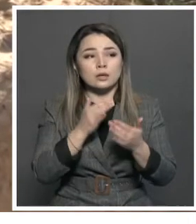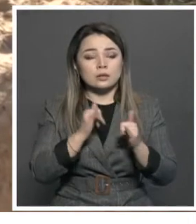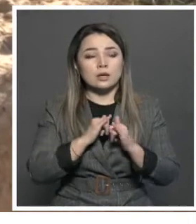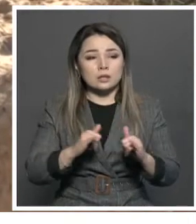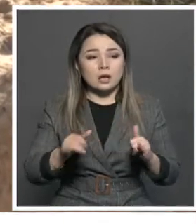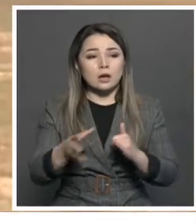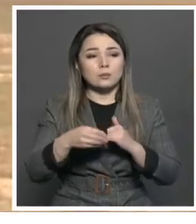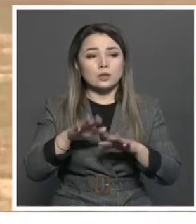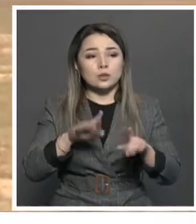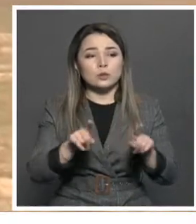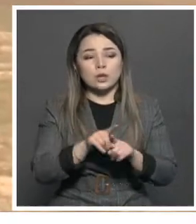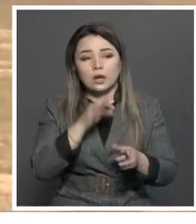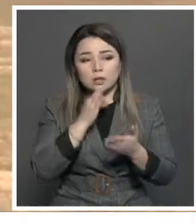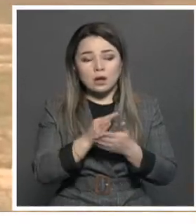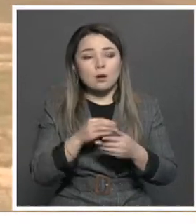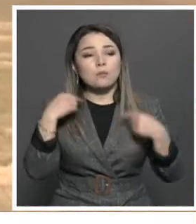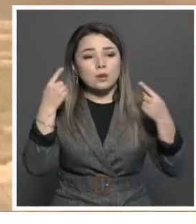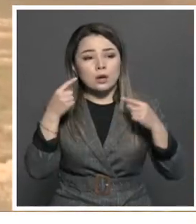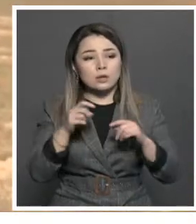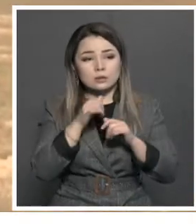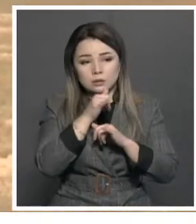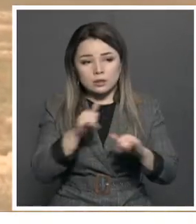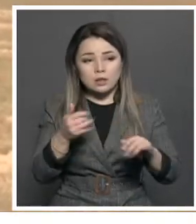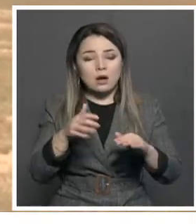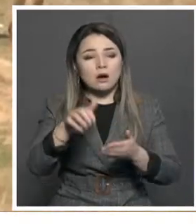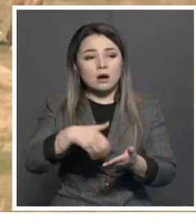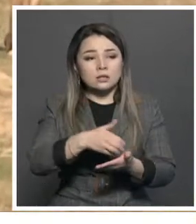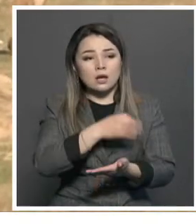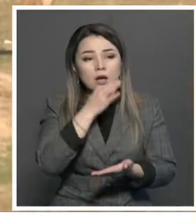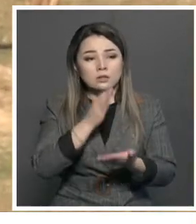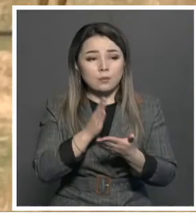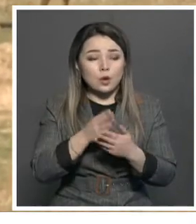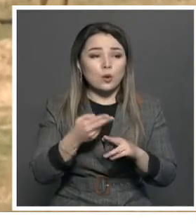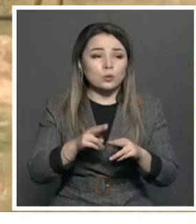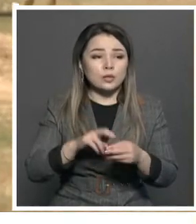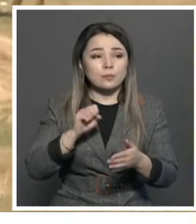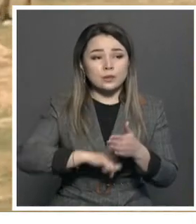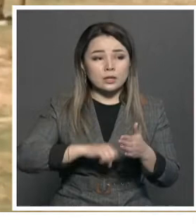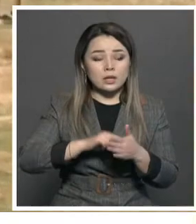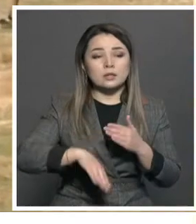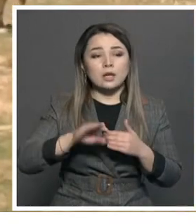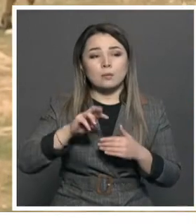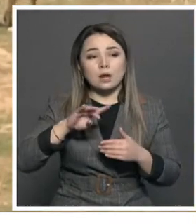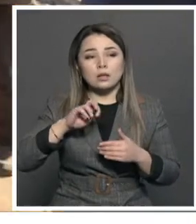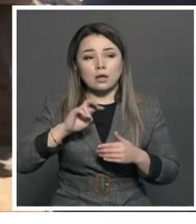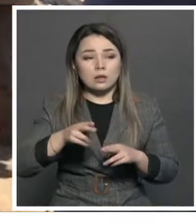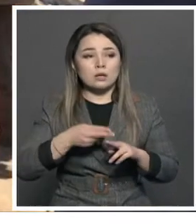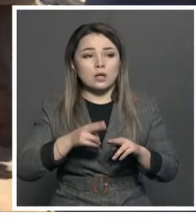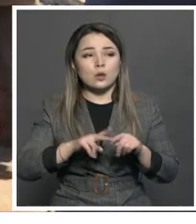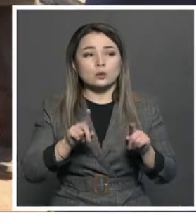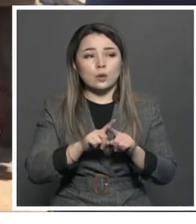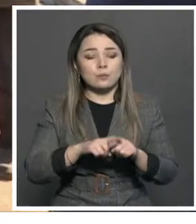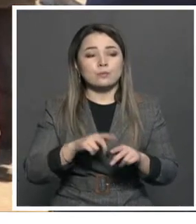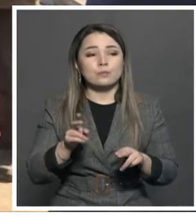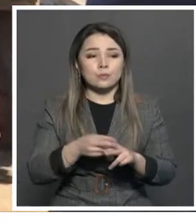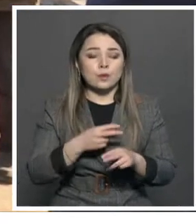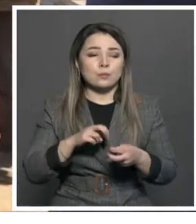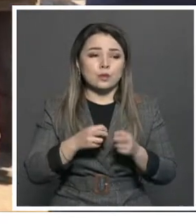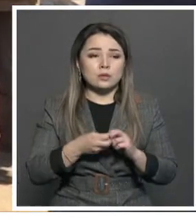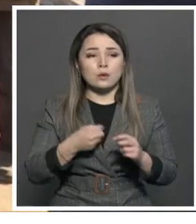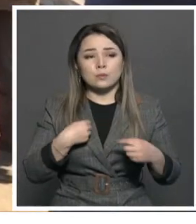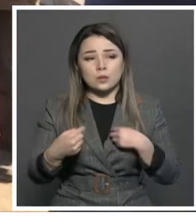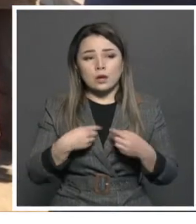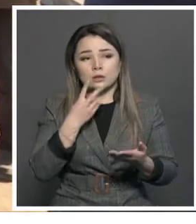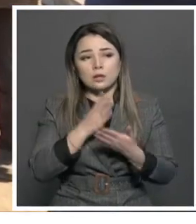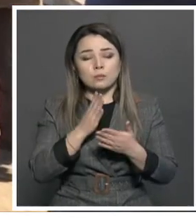аумақты меншіктегендер оған мал өтпесін деп қазып тастаған. Сол себепті темірландықтар амалсыз малдарын сатуға көшкен. Кейбірі